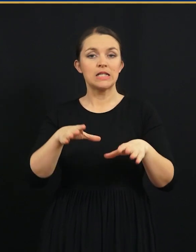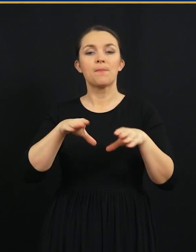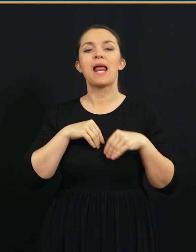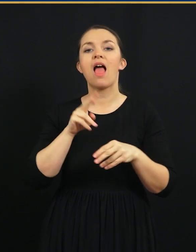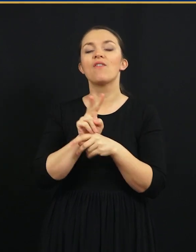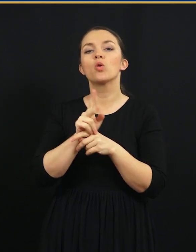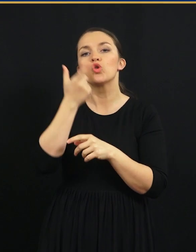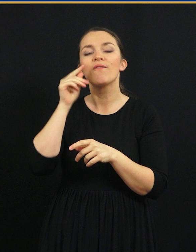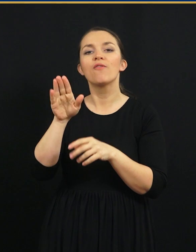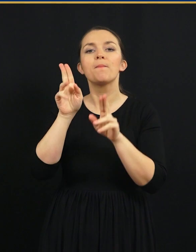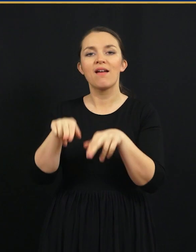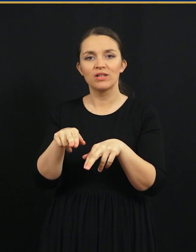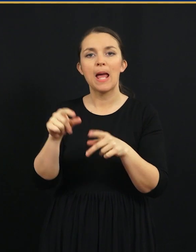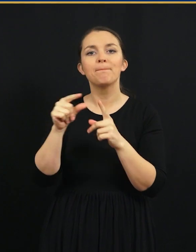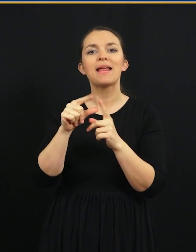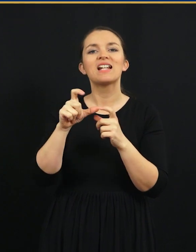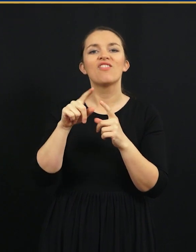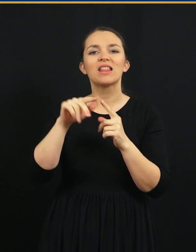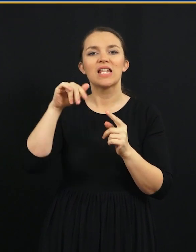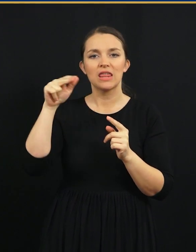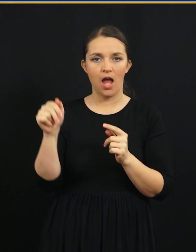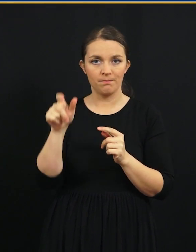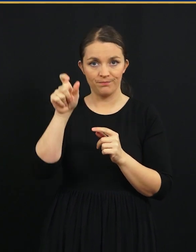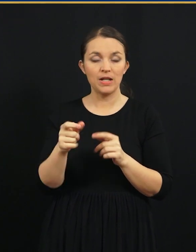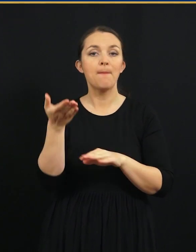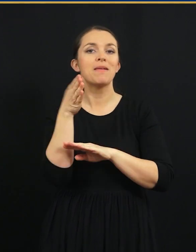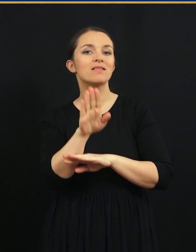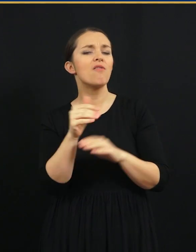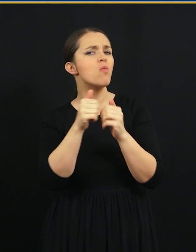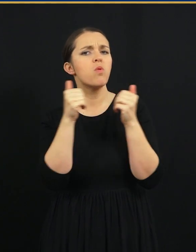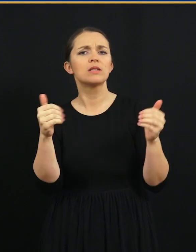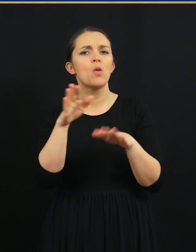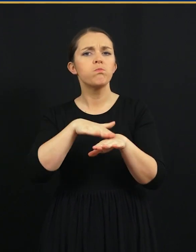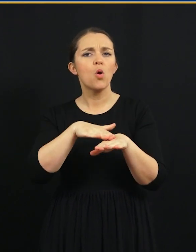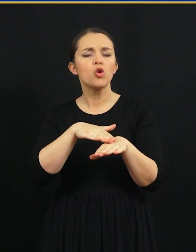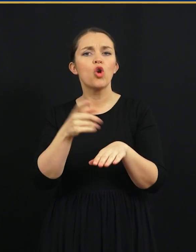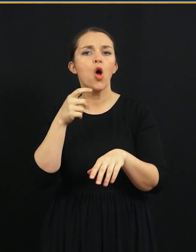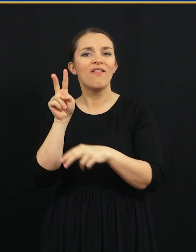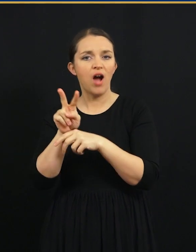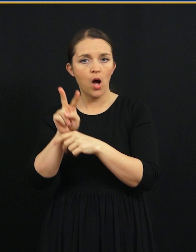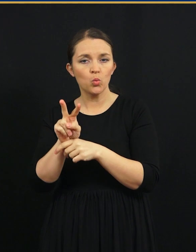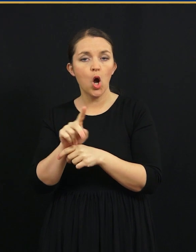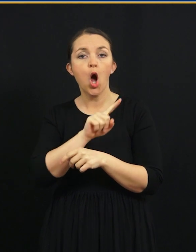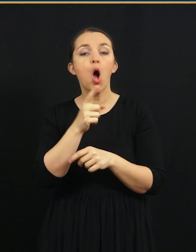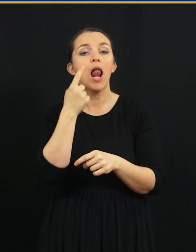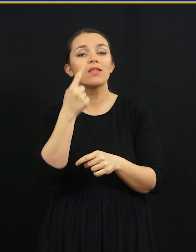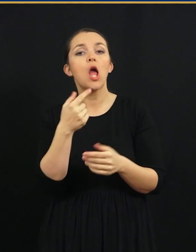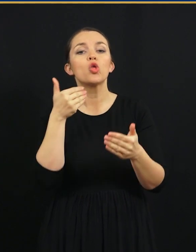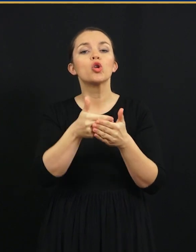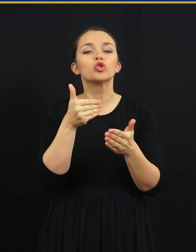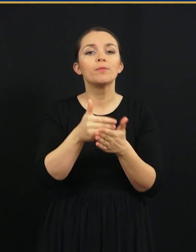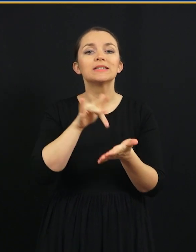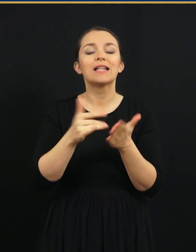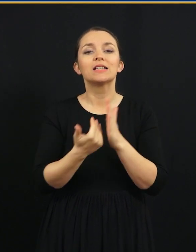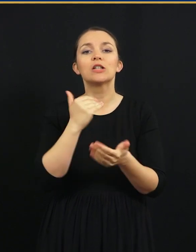danes sprejela varuha človekovih pravic Petra Svetino, ki ji je predstavil posebno poročilo varuha o dostopnosti centrov